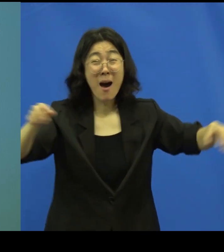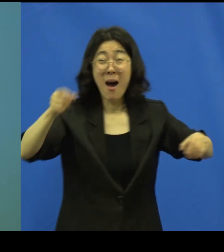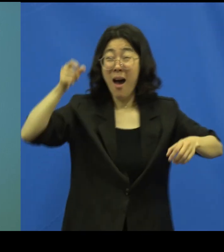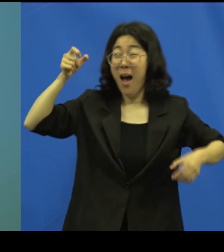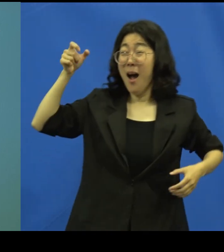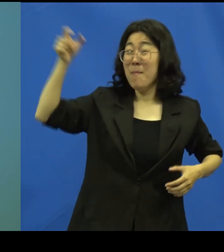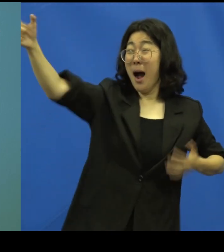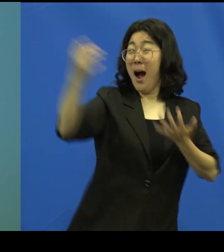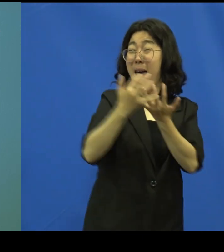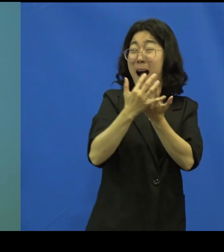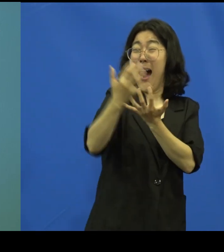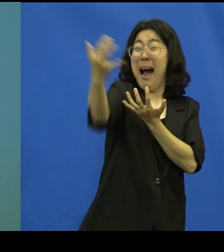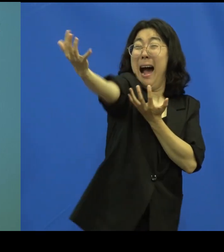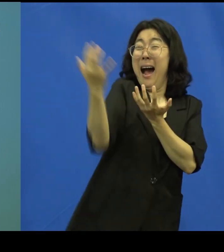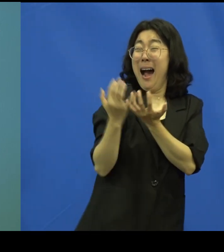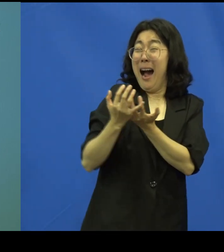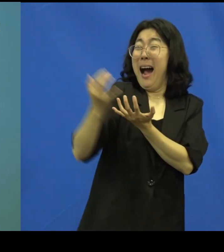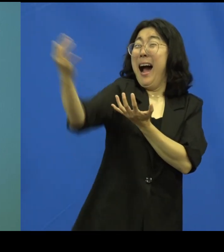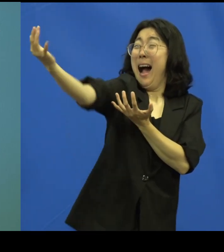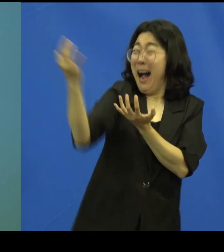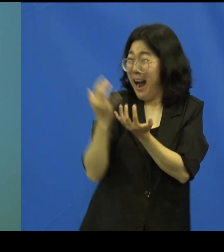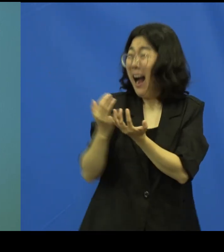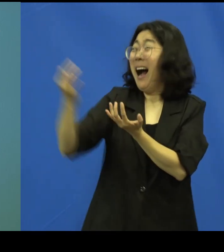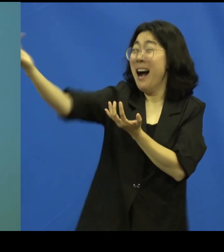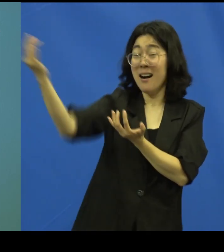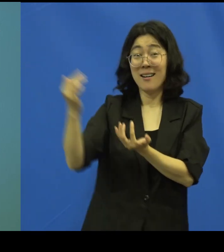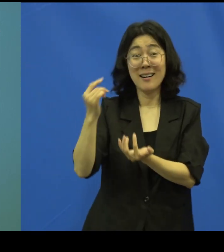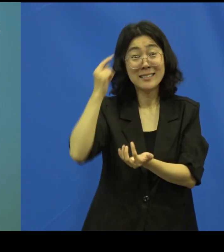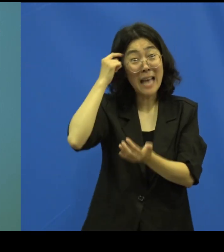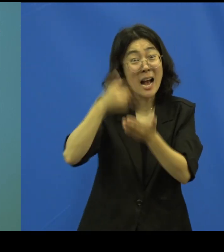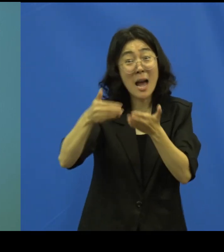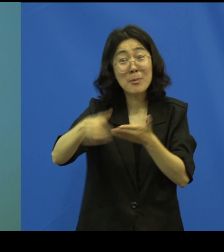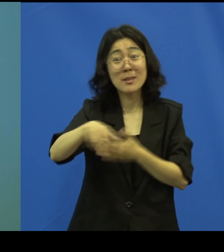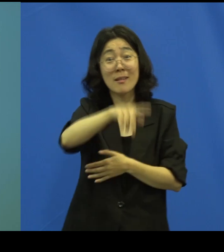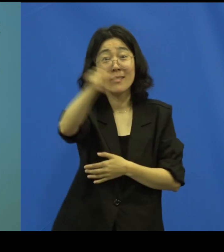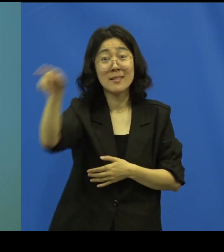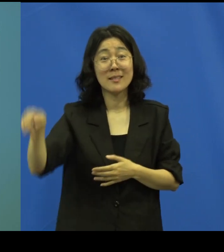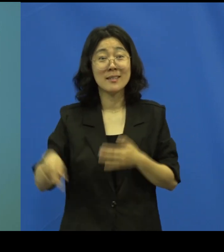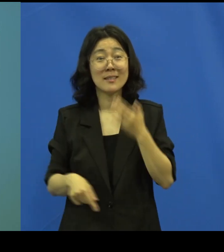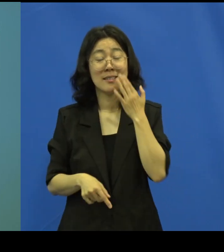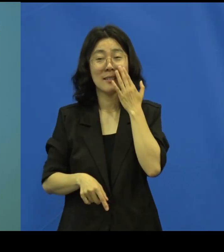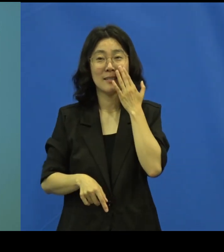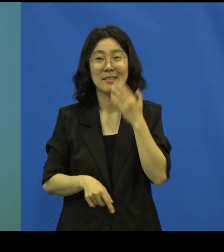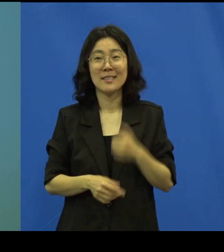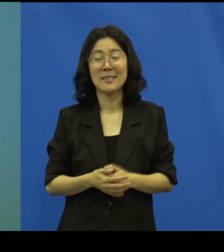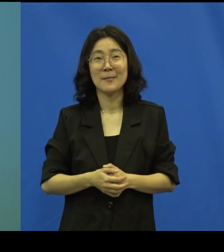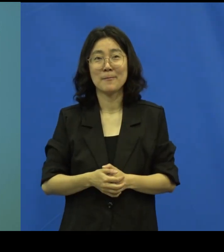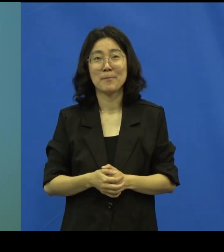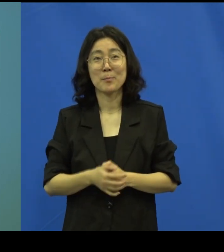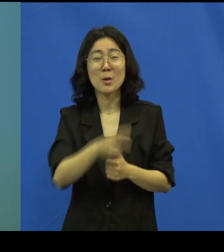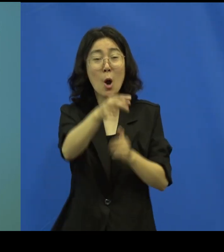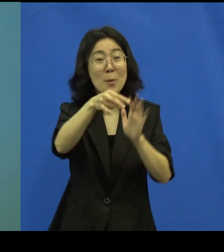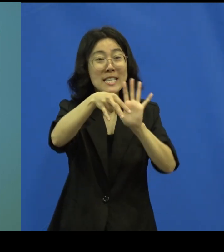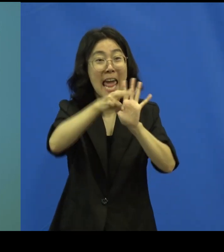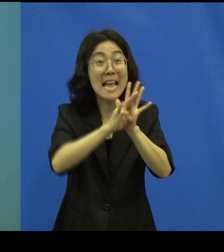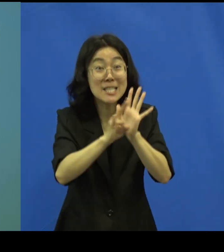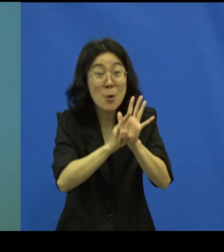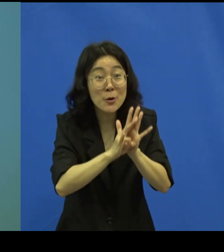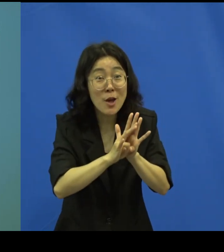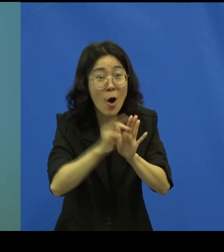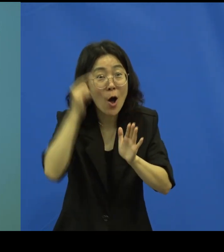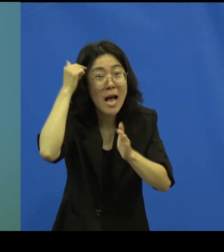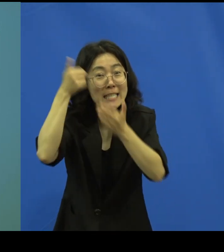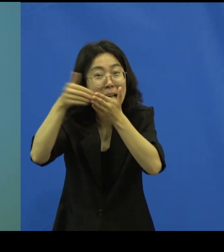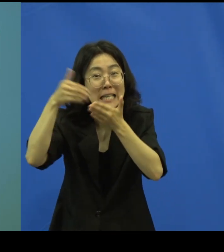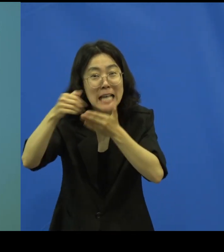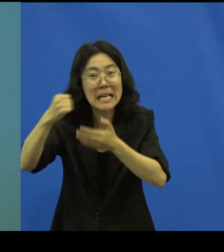그러니까 여러분들이 덤덤하게 계시는 거죠. 이게 상상이 지금 안 되겠어요. 요한계시록은 상상이 좀 필요해요. 이게 감이 안